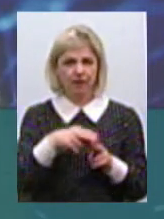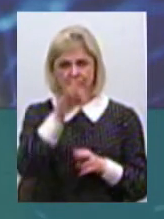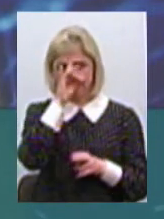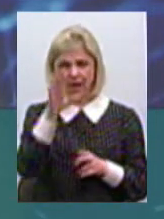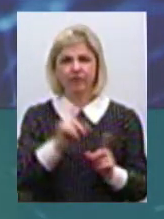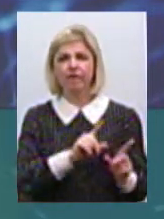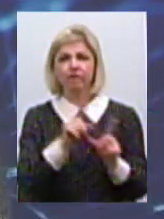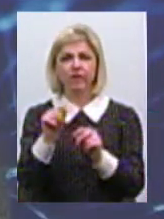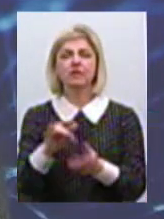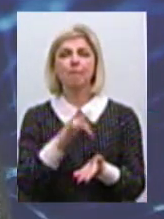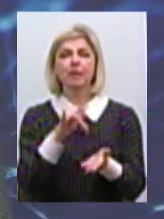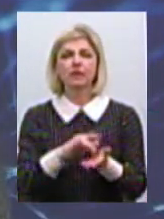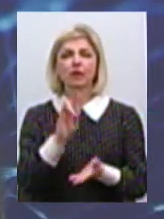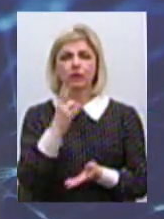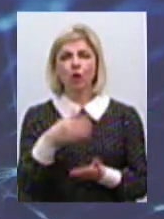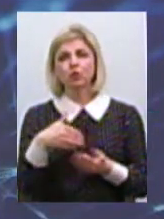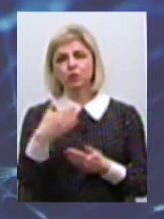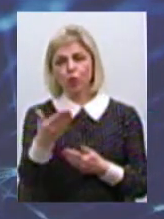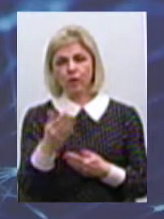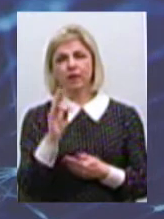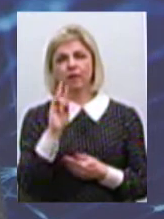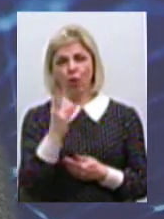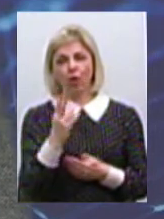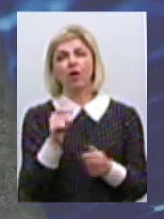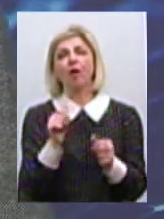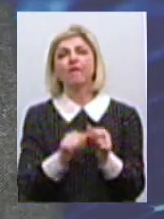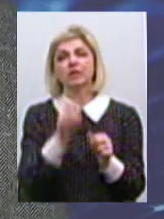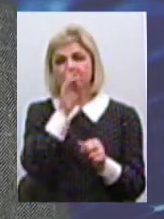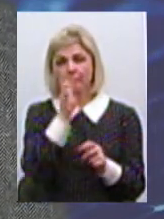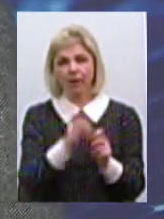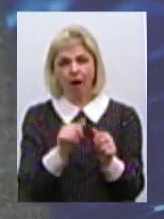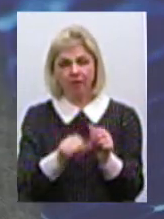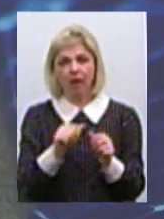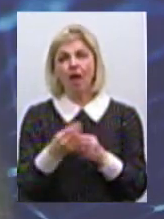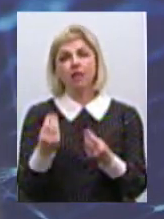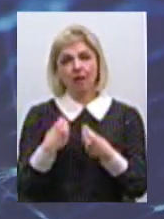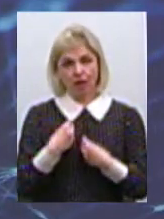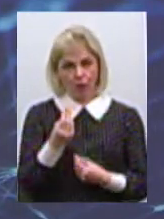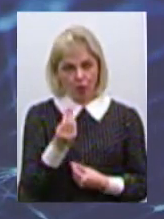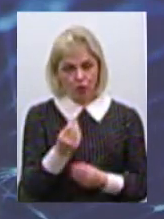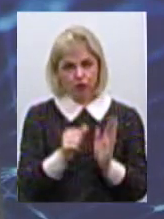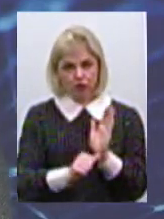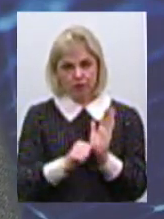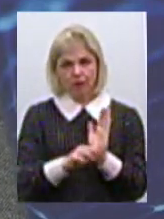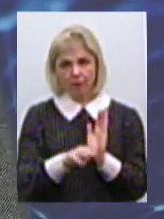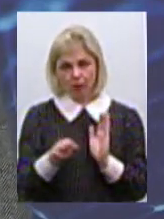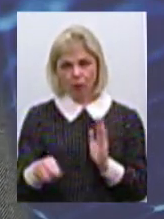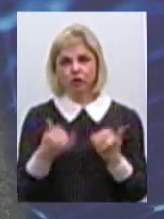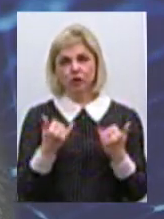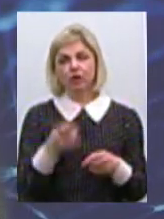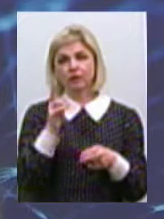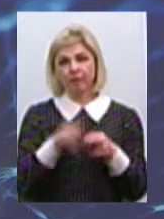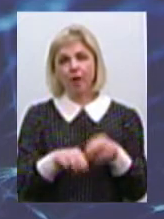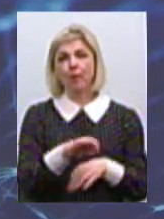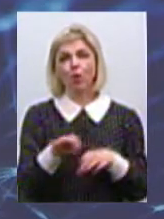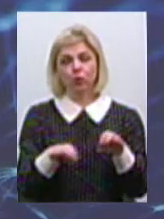виїзд з міста Миколаєва в сторону Одеси біля Воговських заправок. Нам надали кошти, 60 мільйонів, ми зараз закінчимо